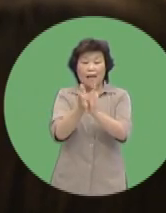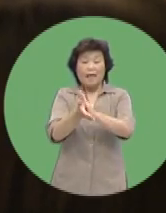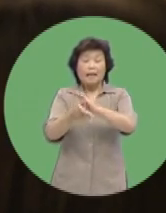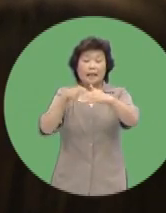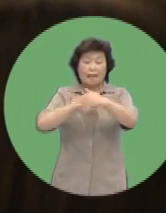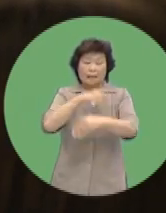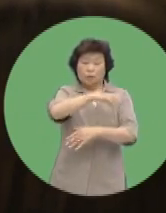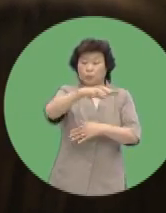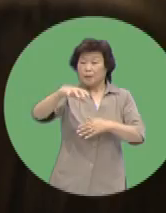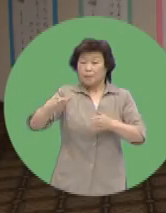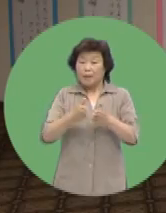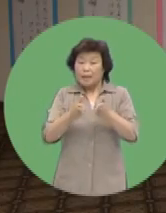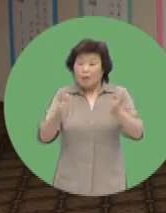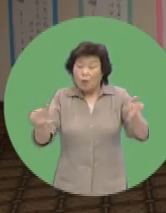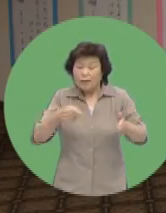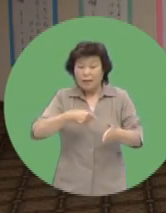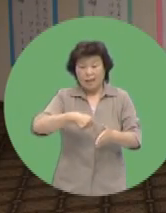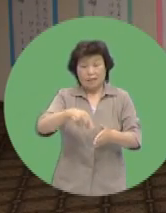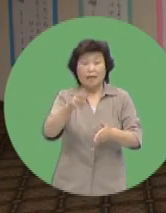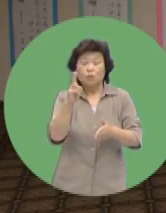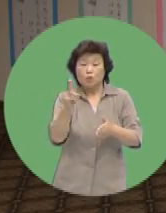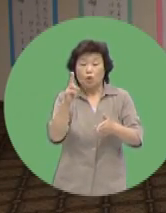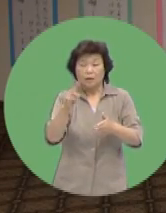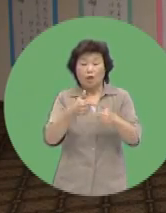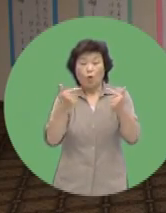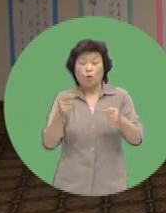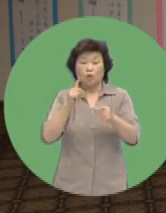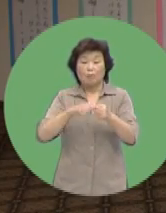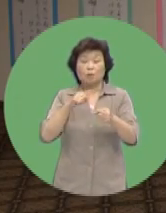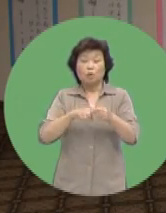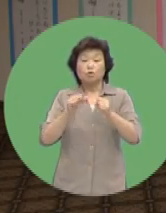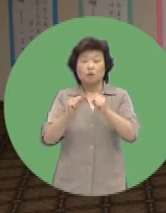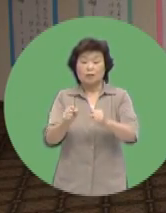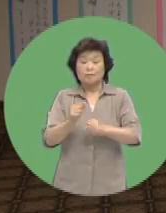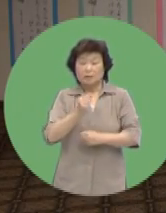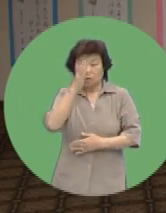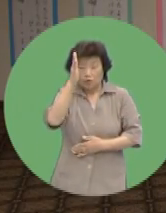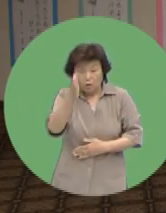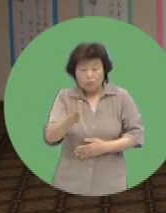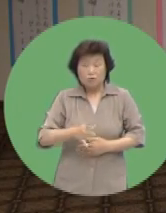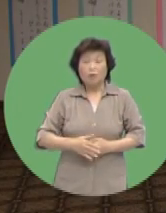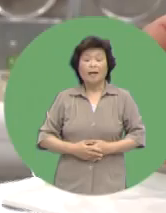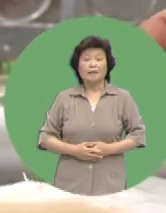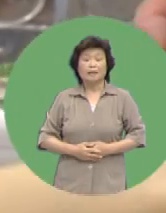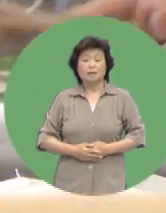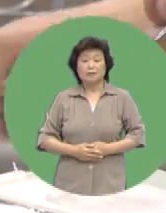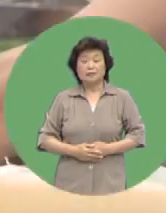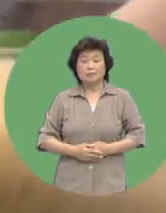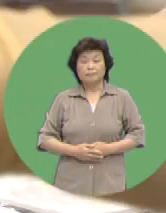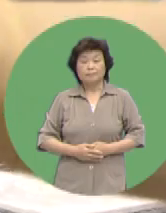々にまで広がっていければと大きな目標としていますので、どうぞよろしくお願いをいたします。